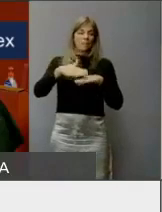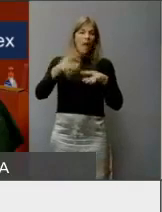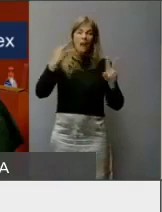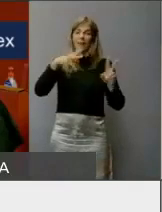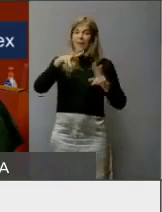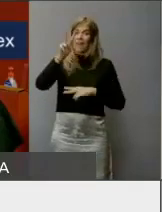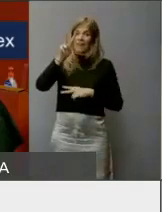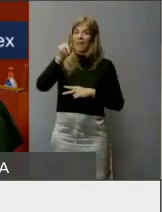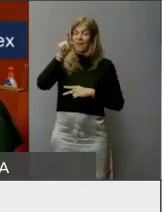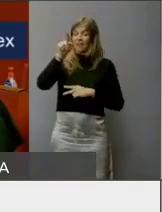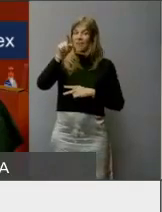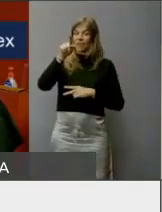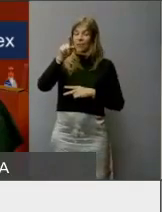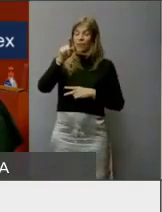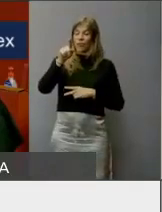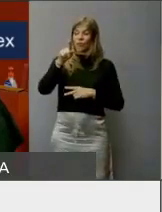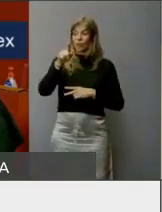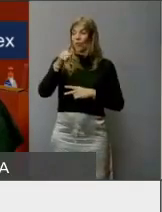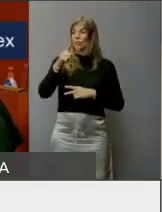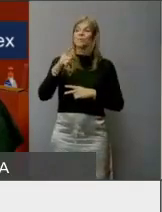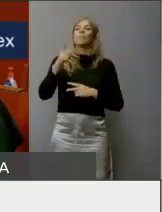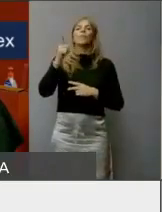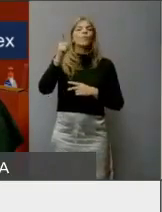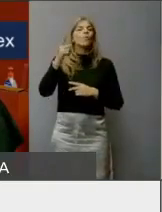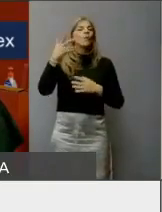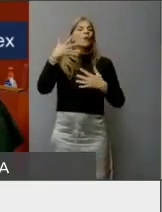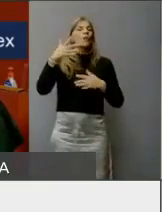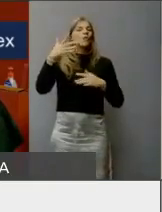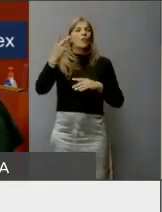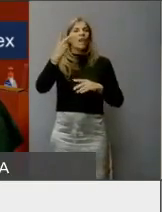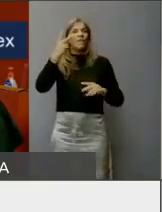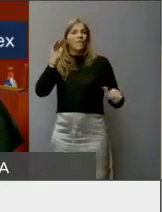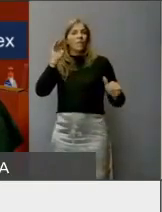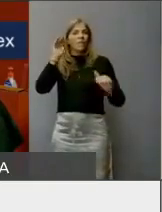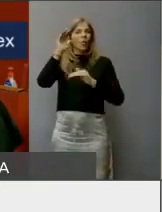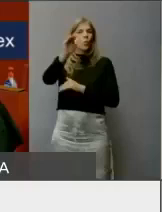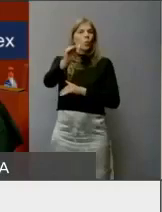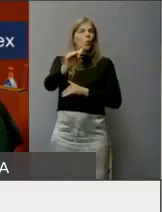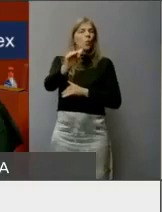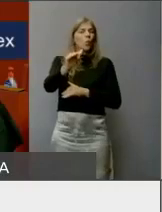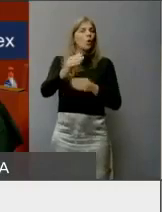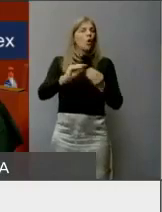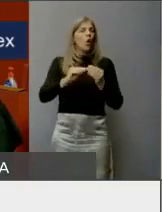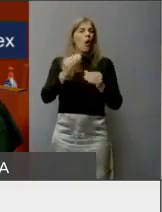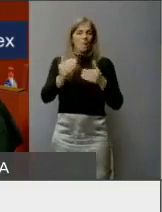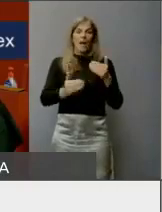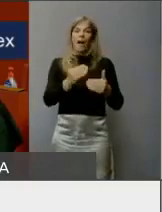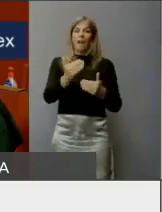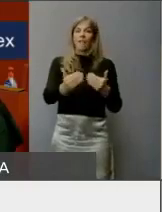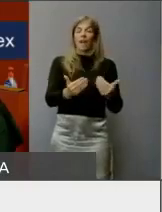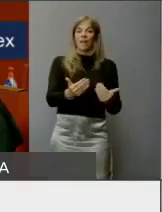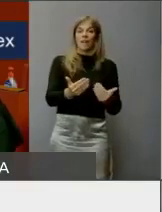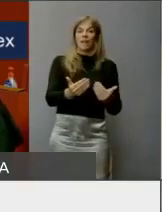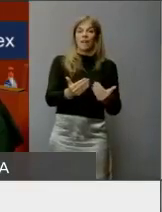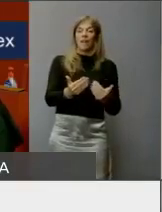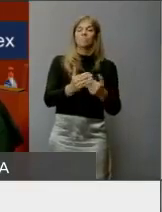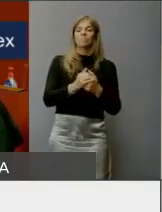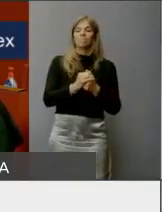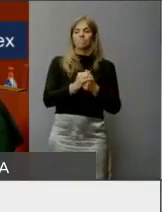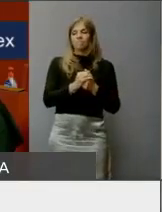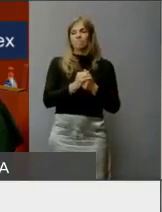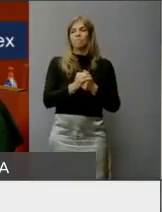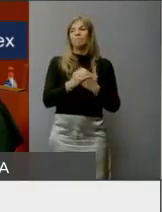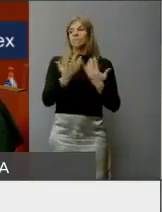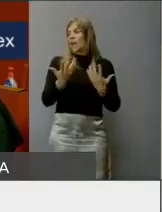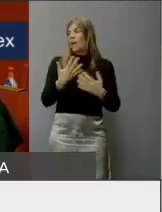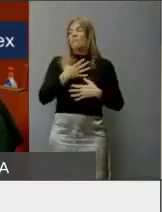mette già diciamo le mani avanti su quello che sarà il percorso successivo che poi coinvolgerà la giunta e mi fa piacere che ci